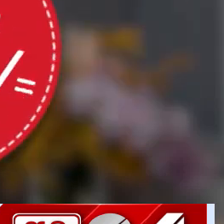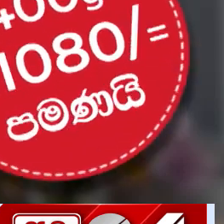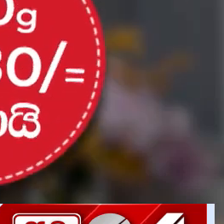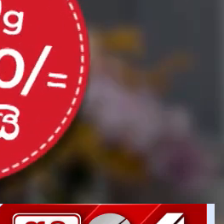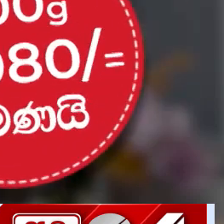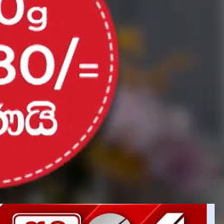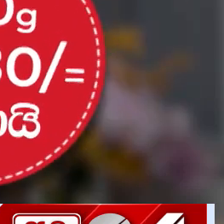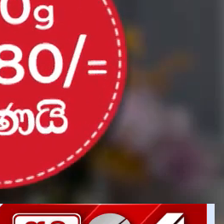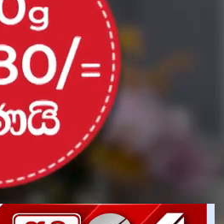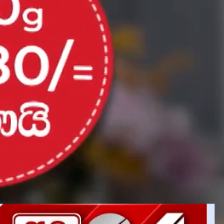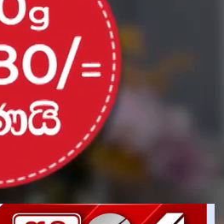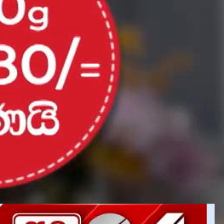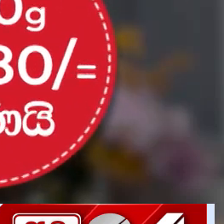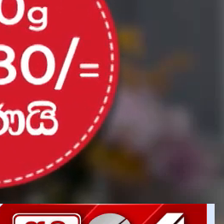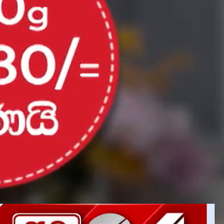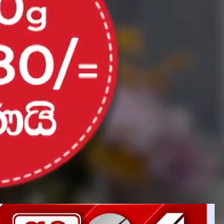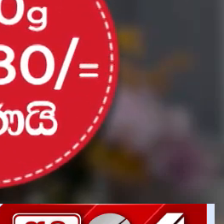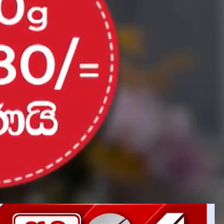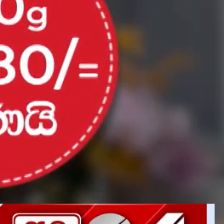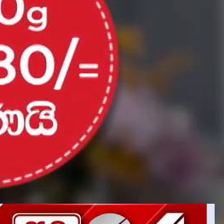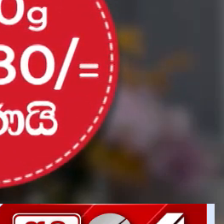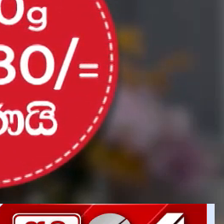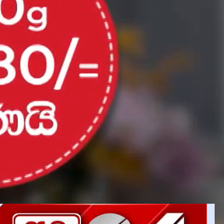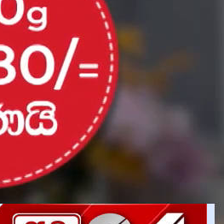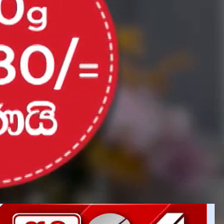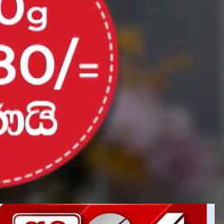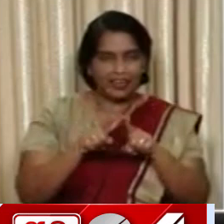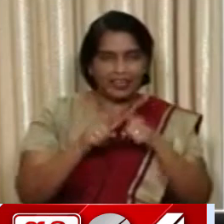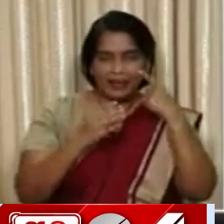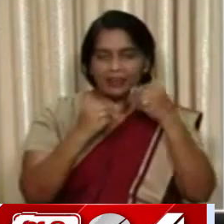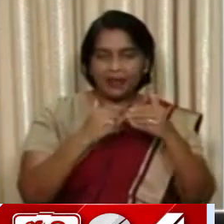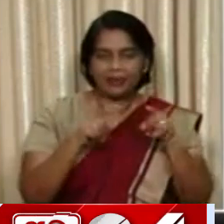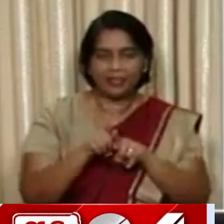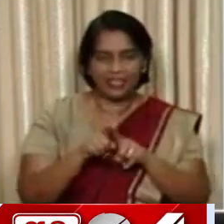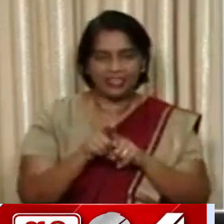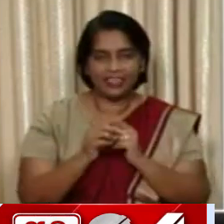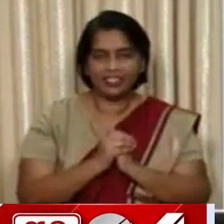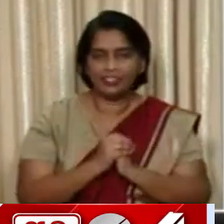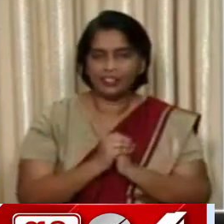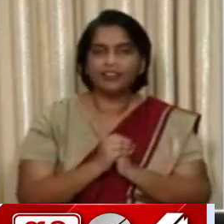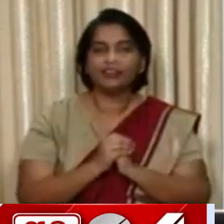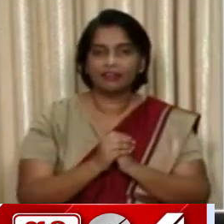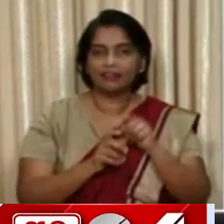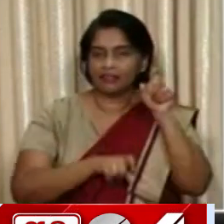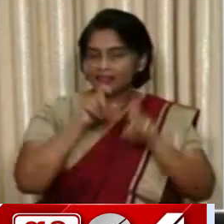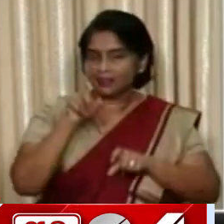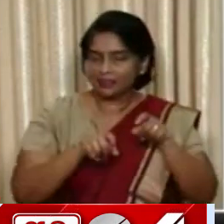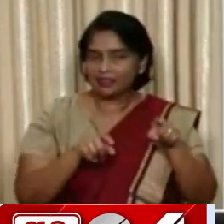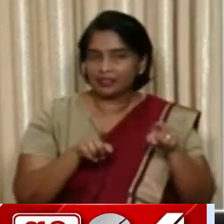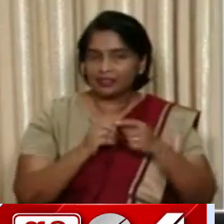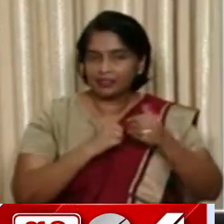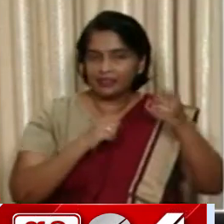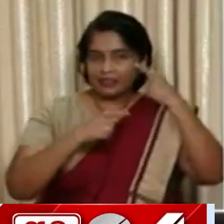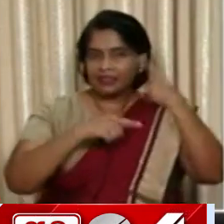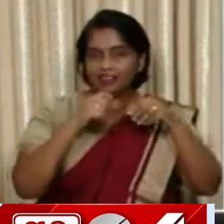Then, Sampurna Yodesha is the Kiripitich Pure Deal within. The me ahagena ave buduma kiyana